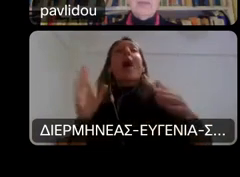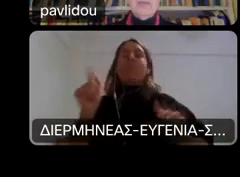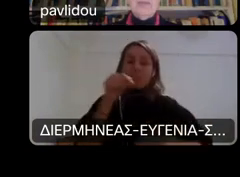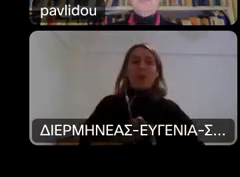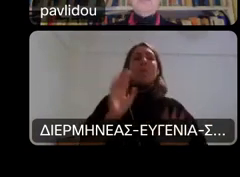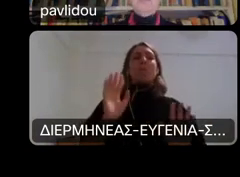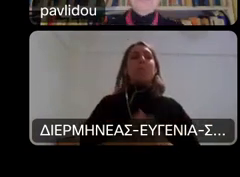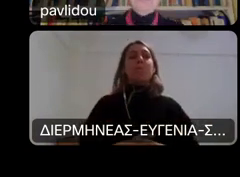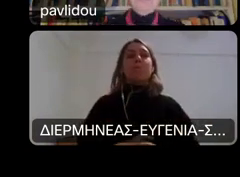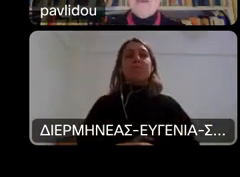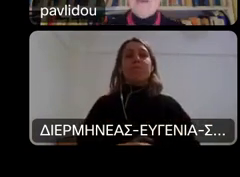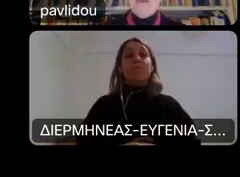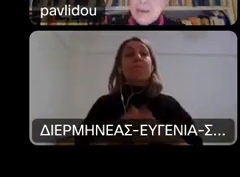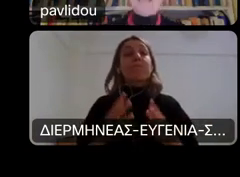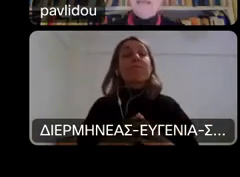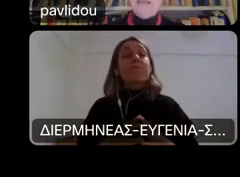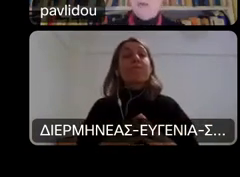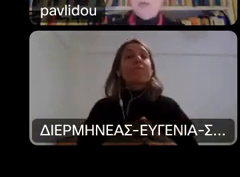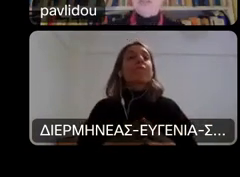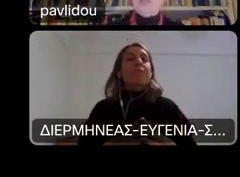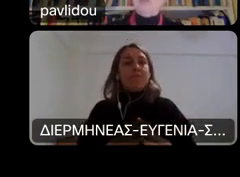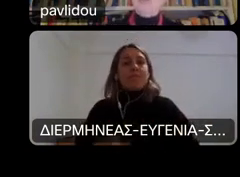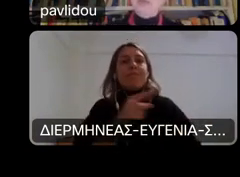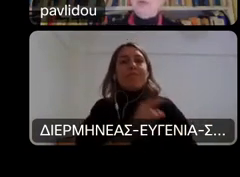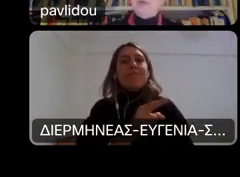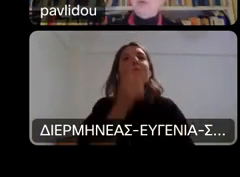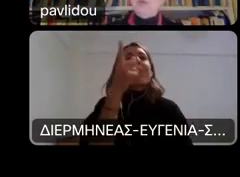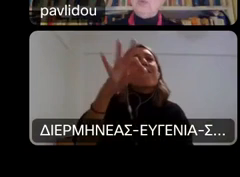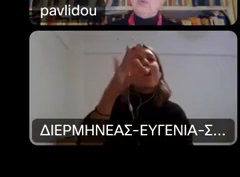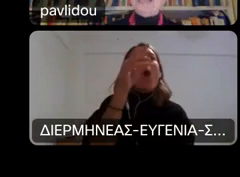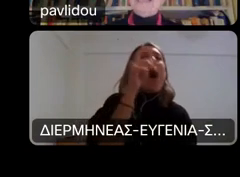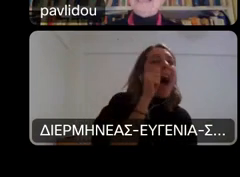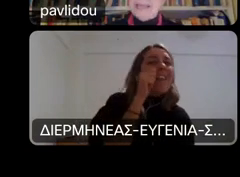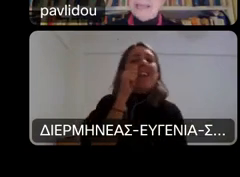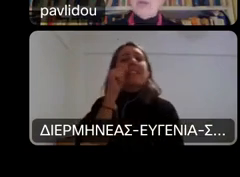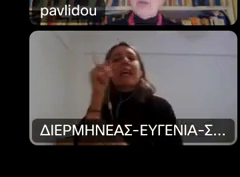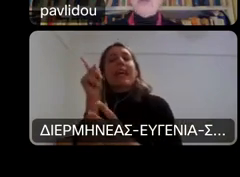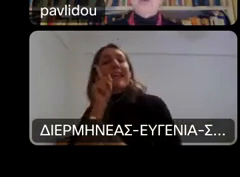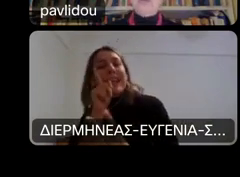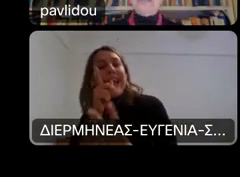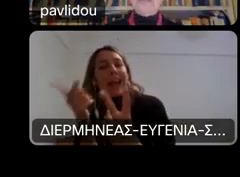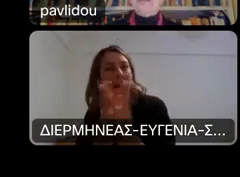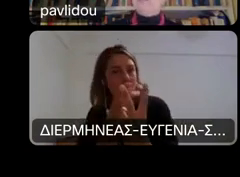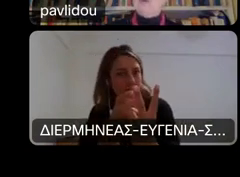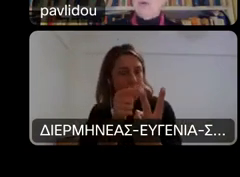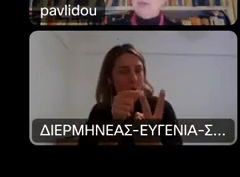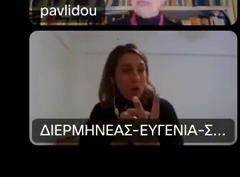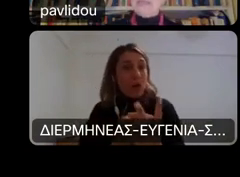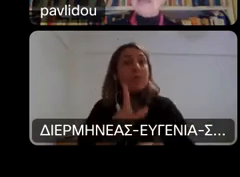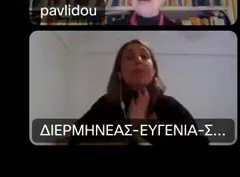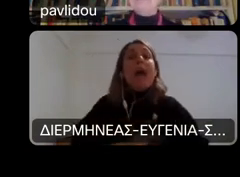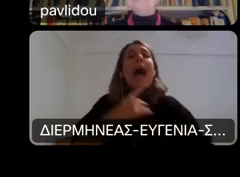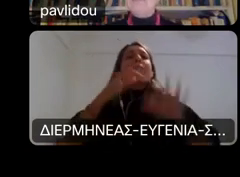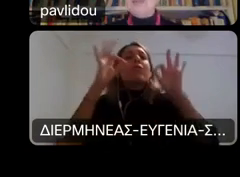Λοιπόν, εμένουμε στη διαδικότητα του φύλου και στην ετεροκανονικότητα